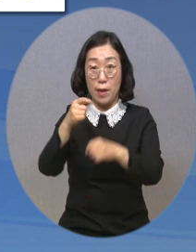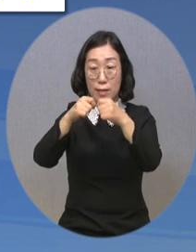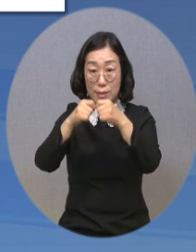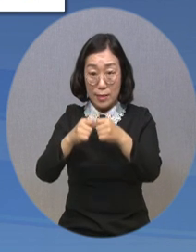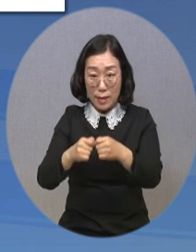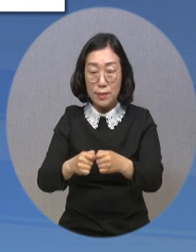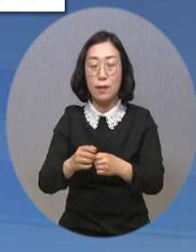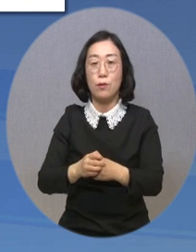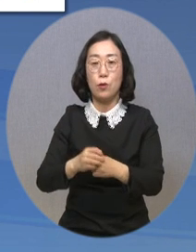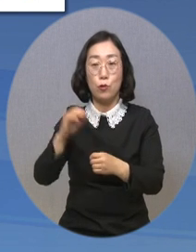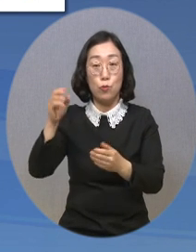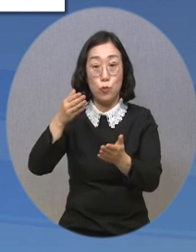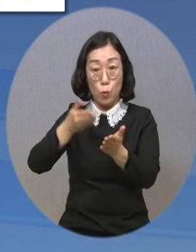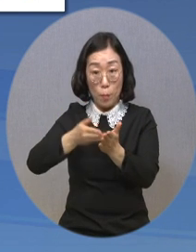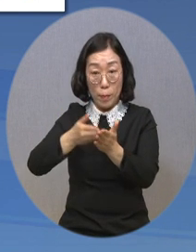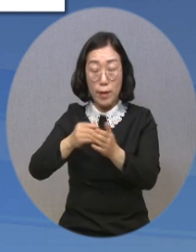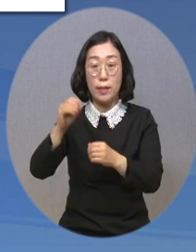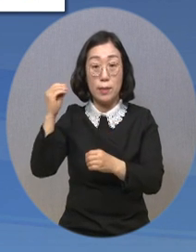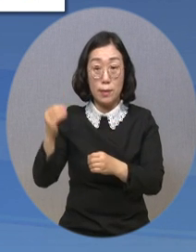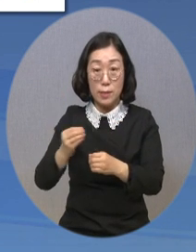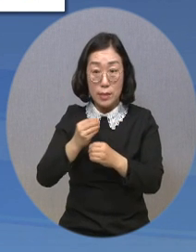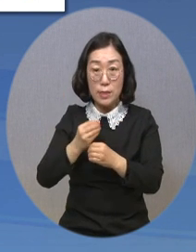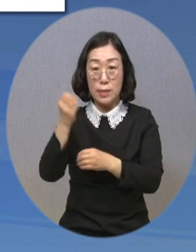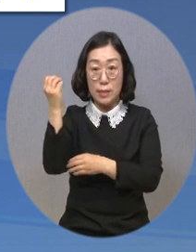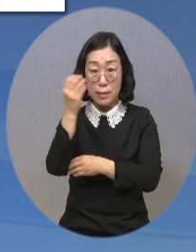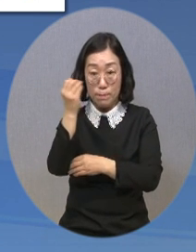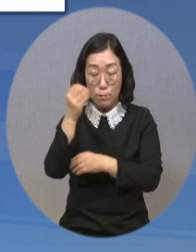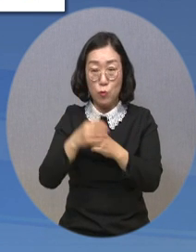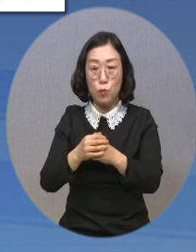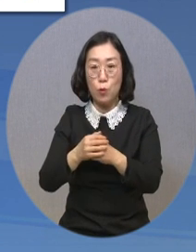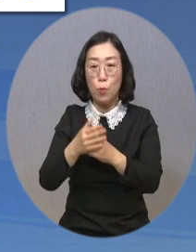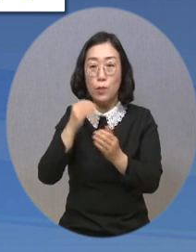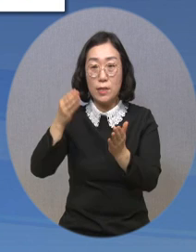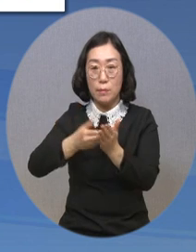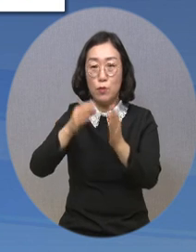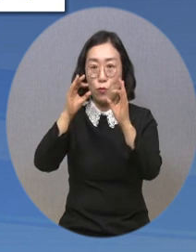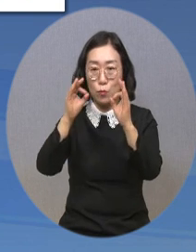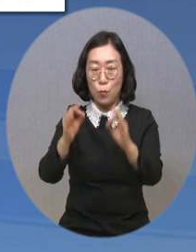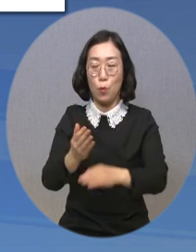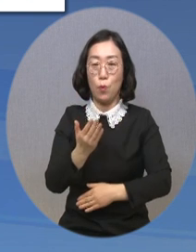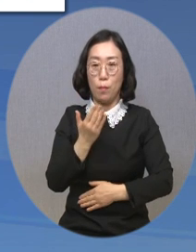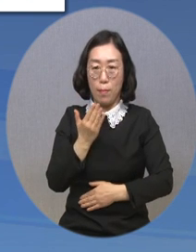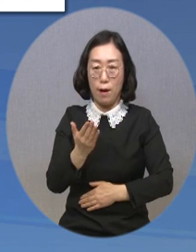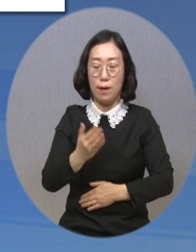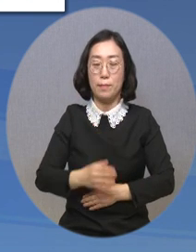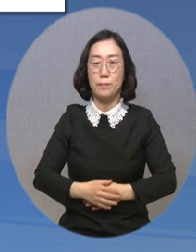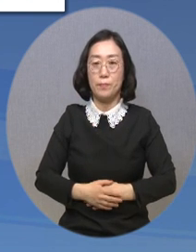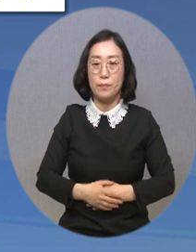사항은 외표연수 홈페이지와 장애인신문, 복지TV 뉴스를 통해 확인할 수 있습니다.